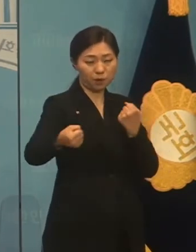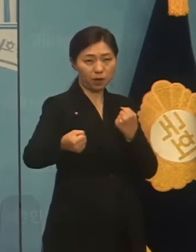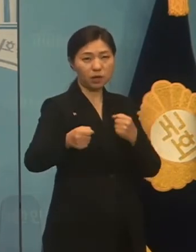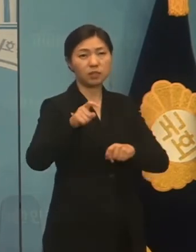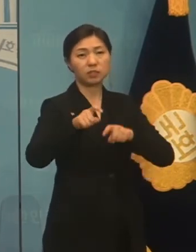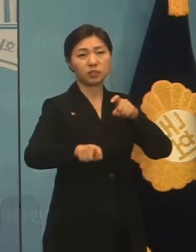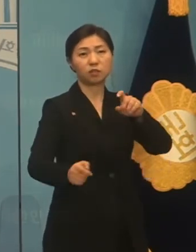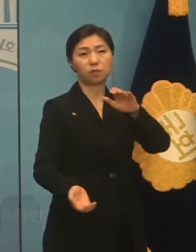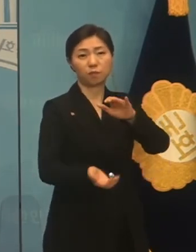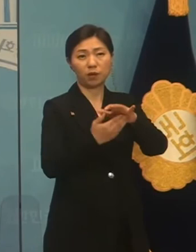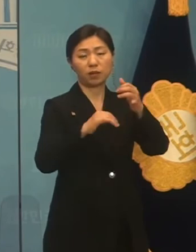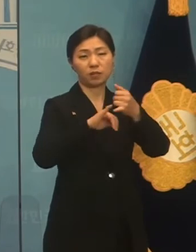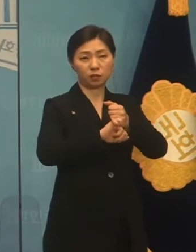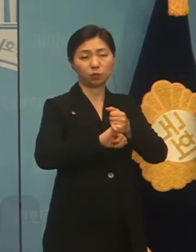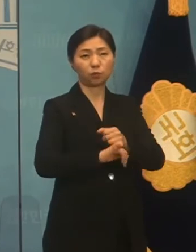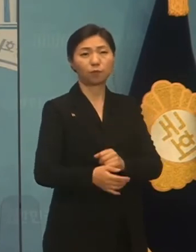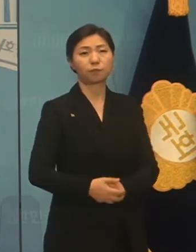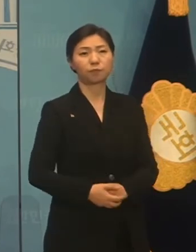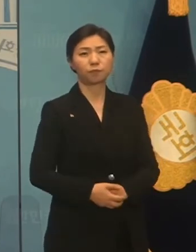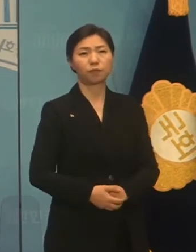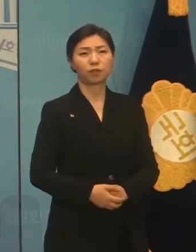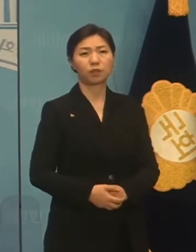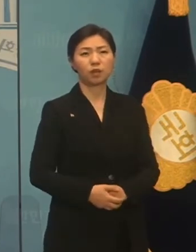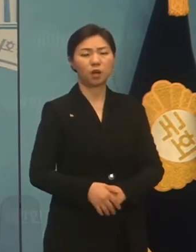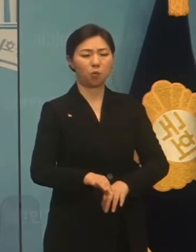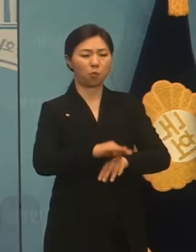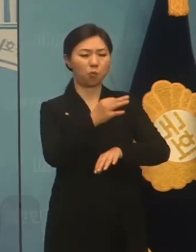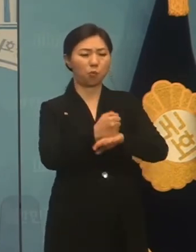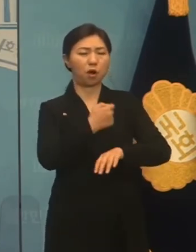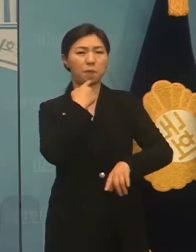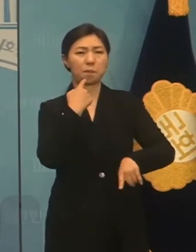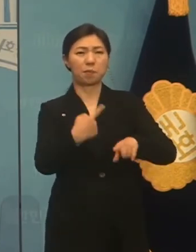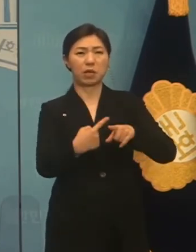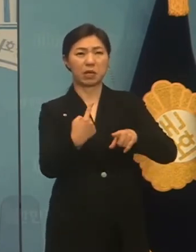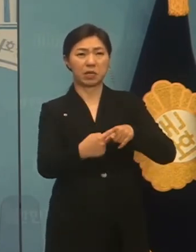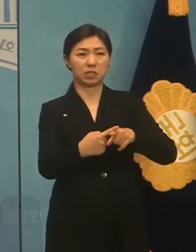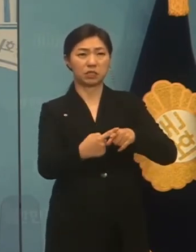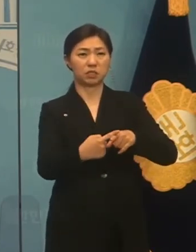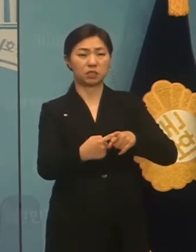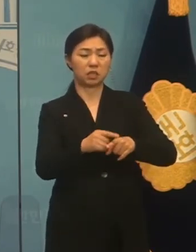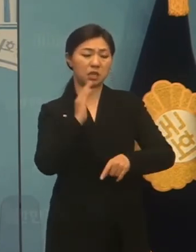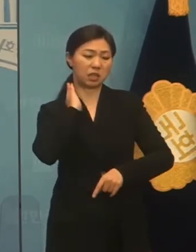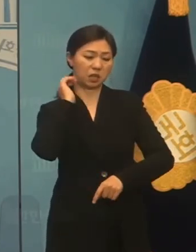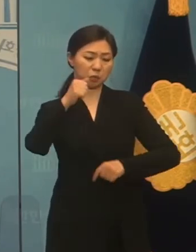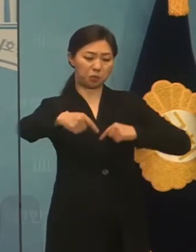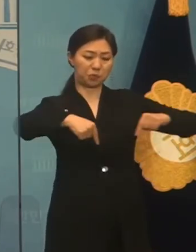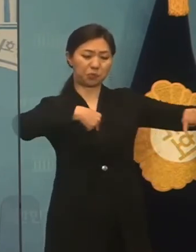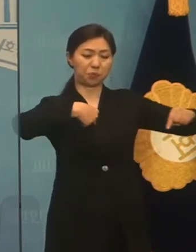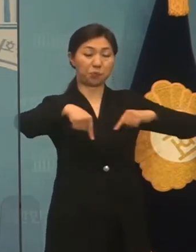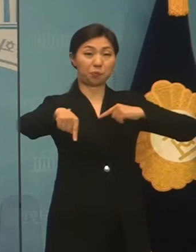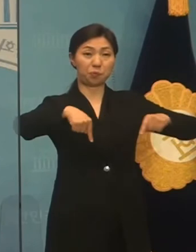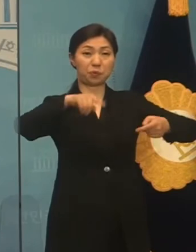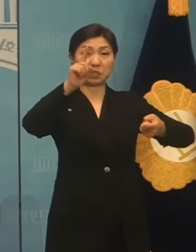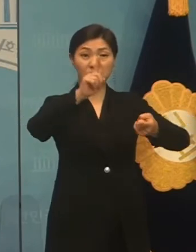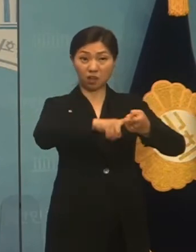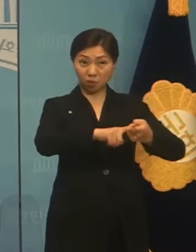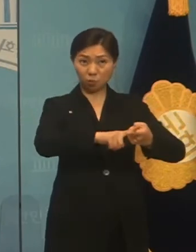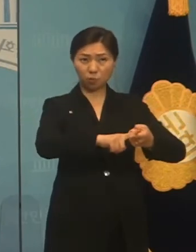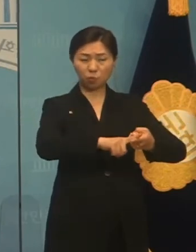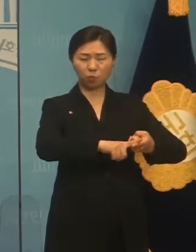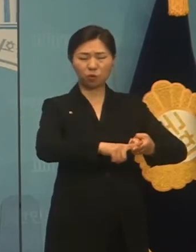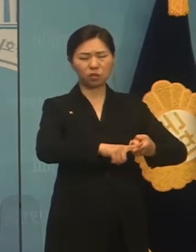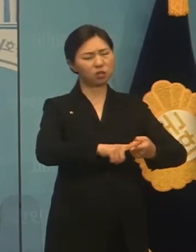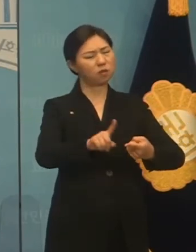현행과 같은 제왕적 대통령이 통치하는 권력체제를 그대로 두고서는